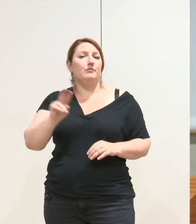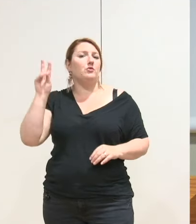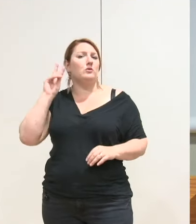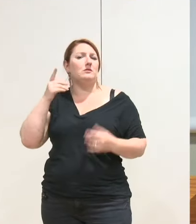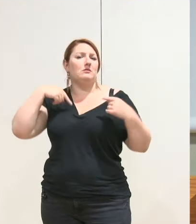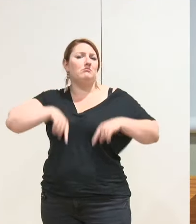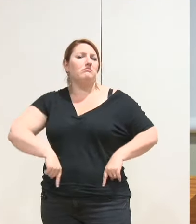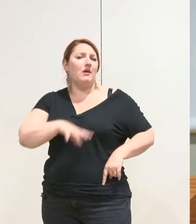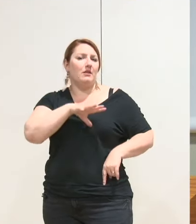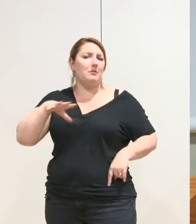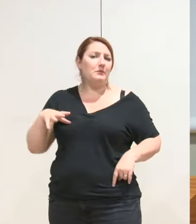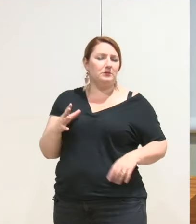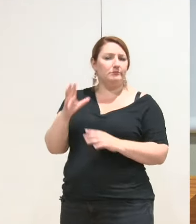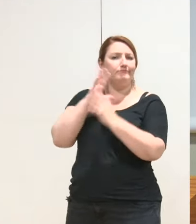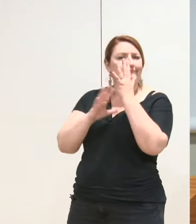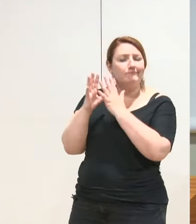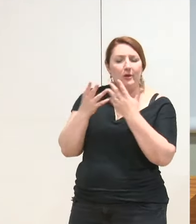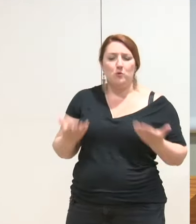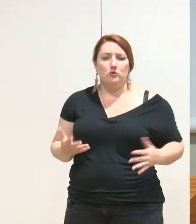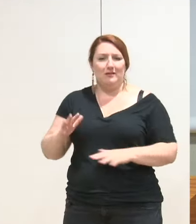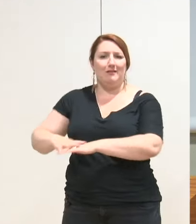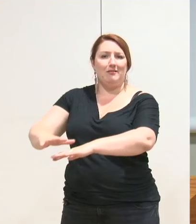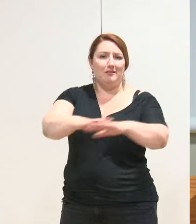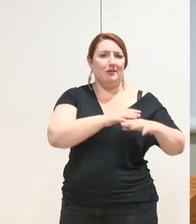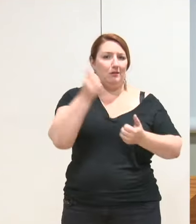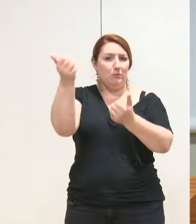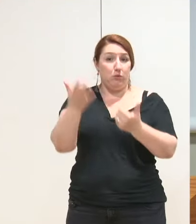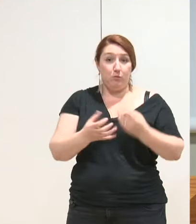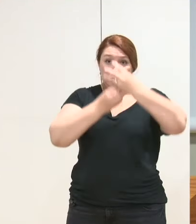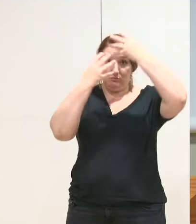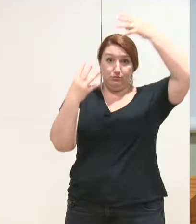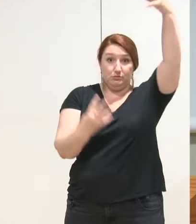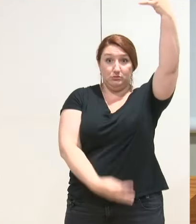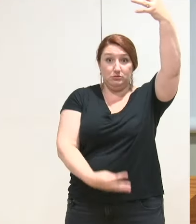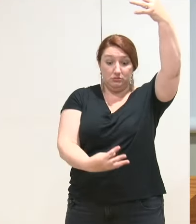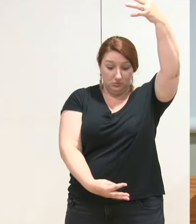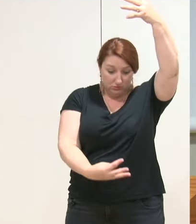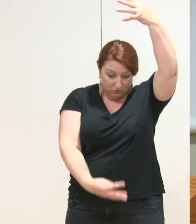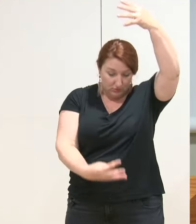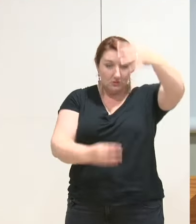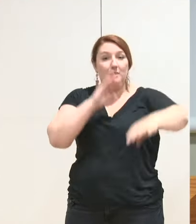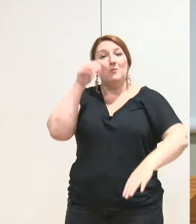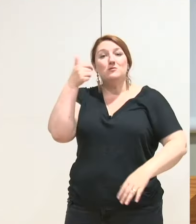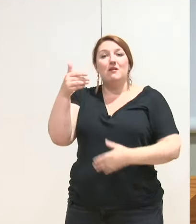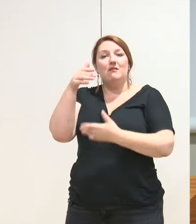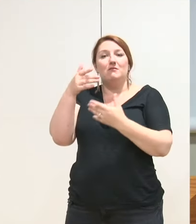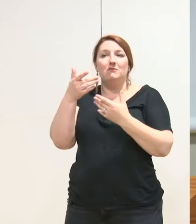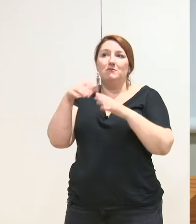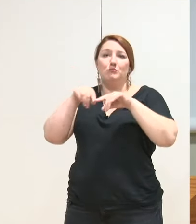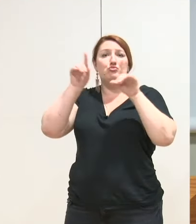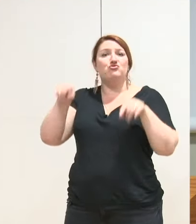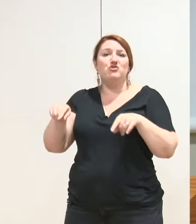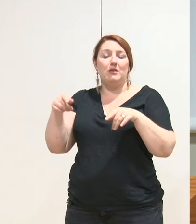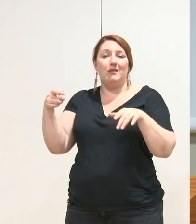qu'aujourd'hui le nombre de de quartiers proposés est extrêmement important ce qui fait que cette enveloppe régionale qui est de